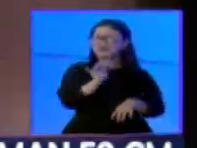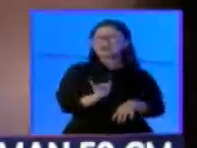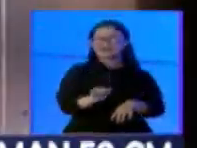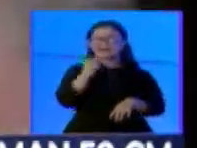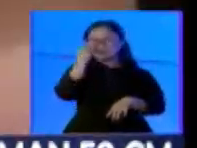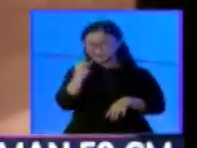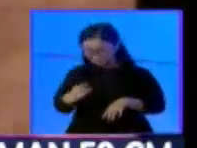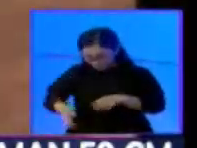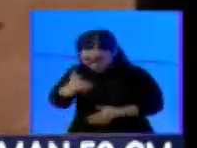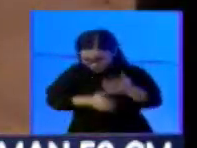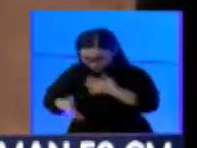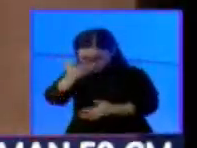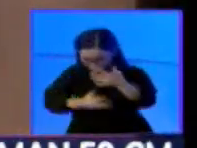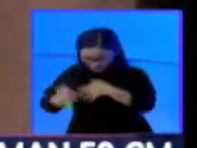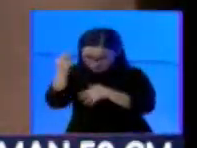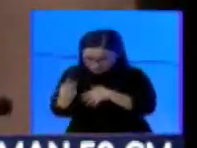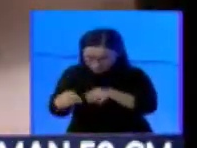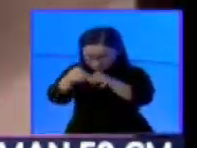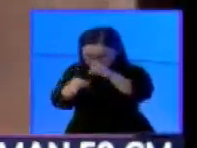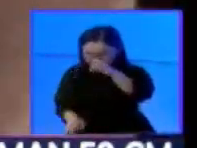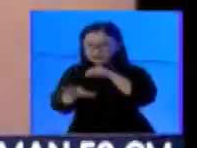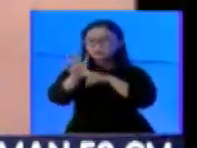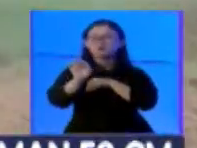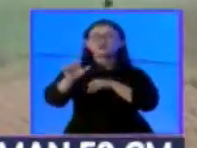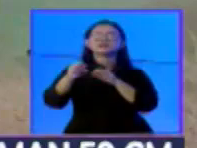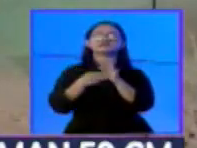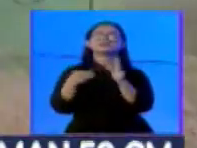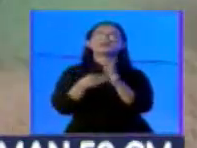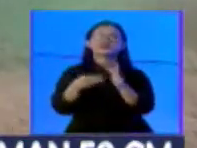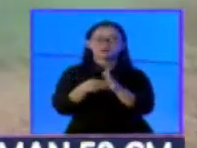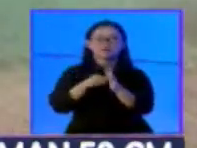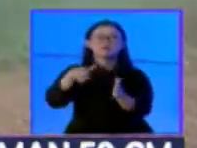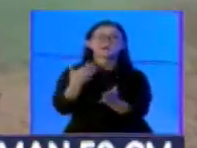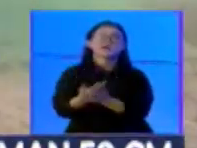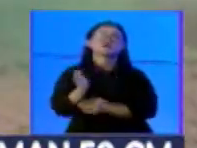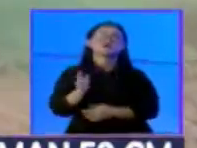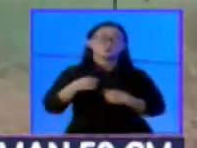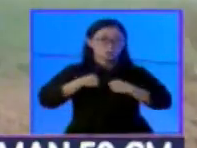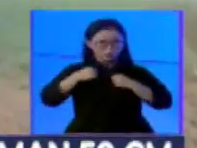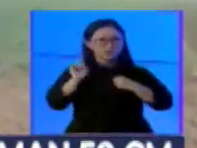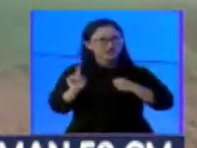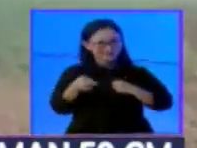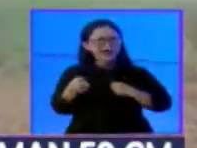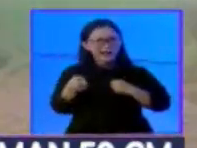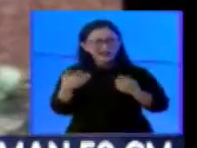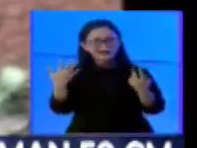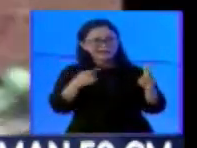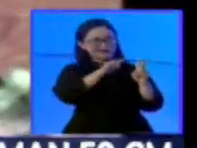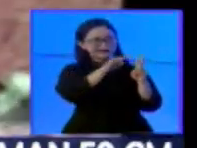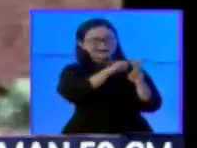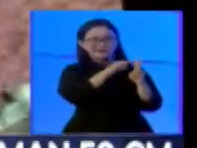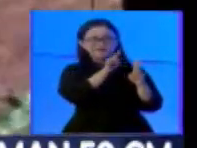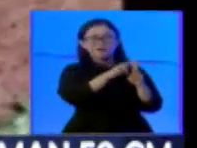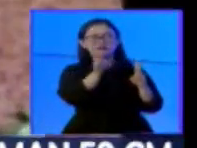digali, ditemukan jasad korban di kedalaman 50 cm masih berpakaian lengkap. Akibat perbuatannya, kedua tersangka